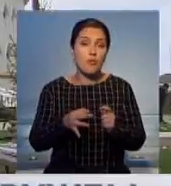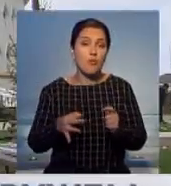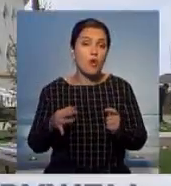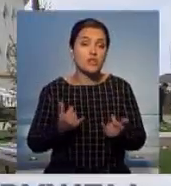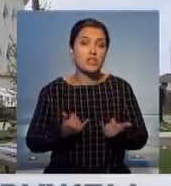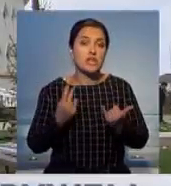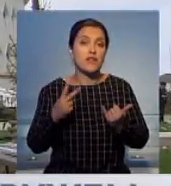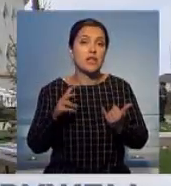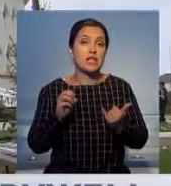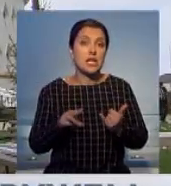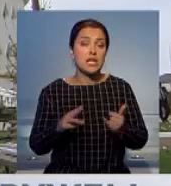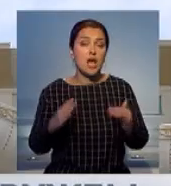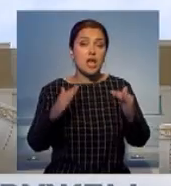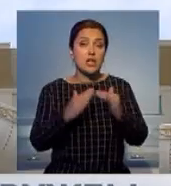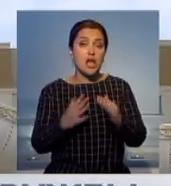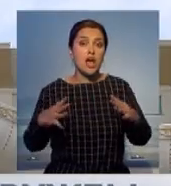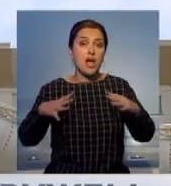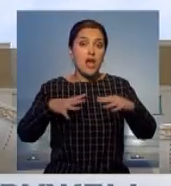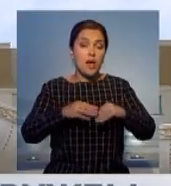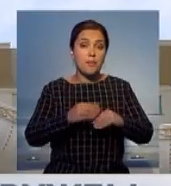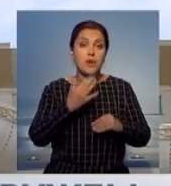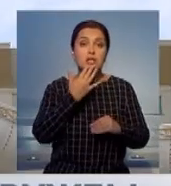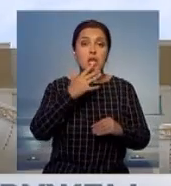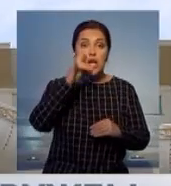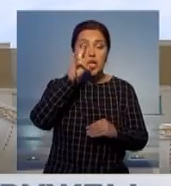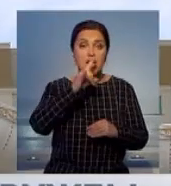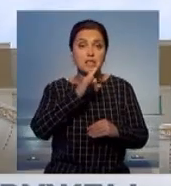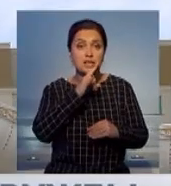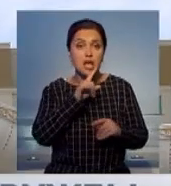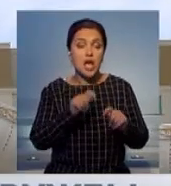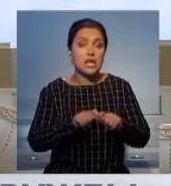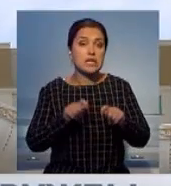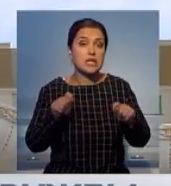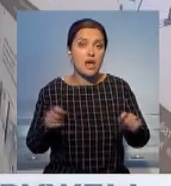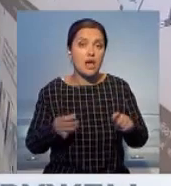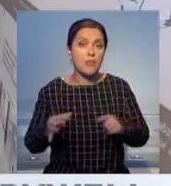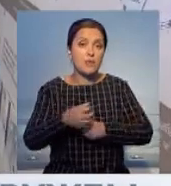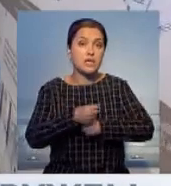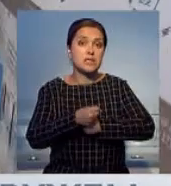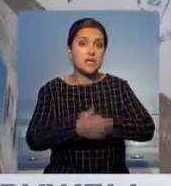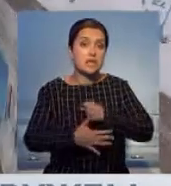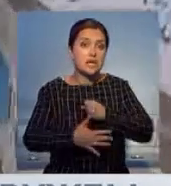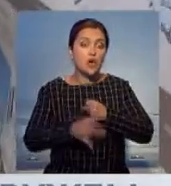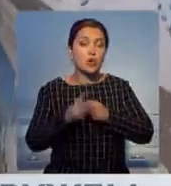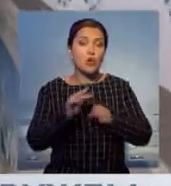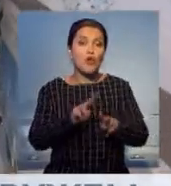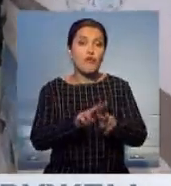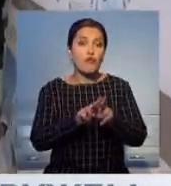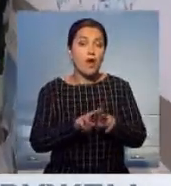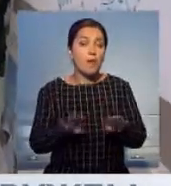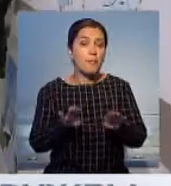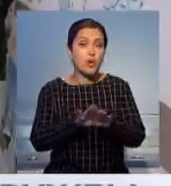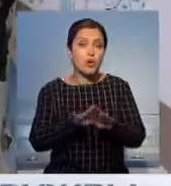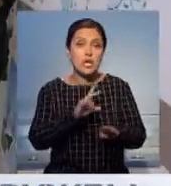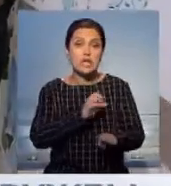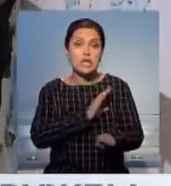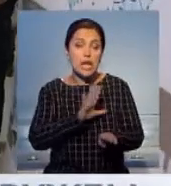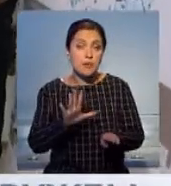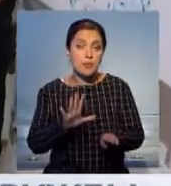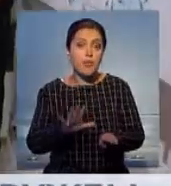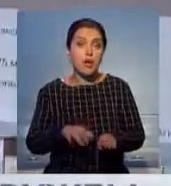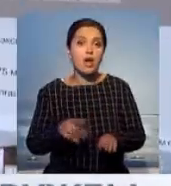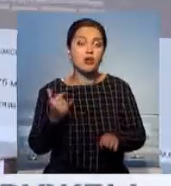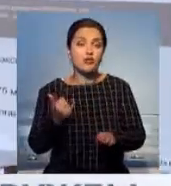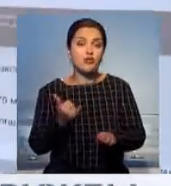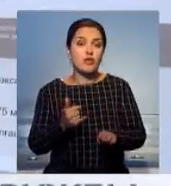20-летия. Дома, объединяющие все этносы Казахстана, ранее открылись во всех областных центрах страны. Но в столице подобного здания не было. Это